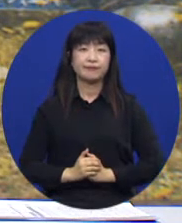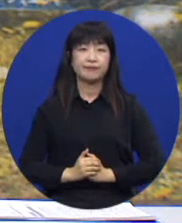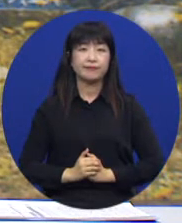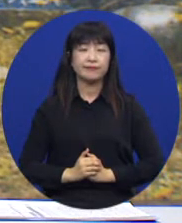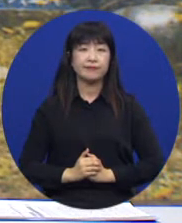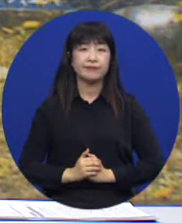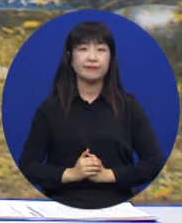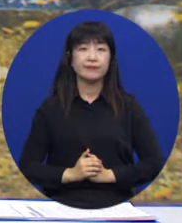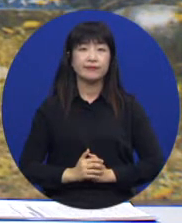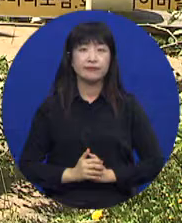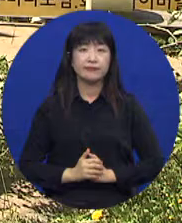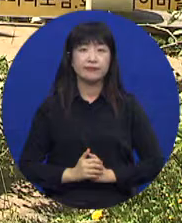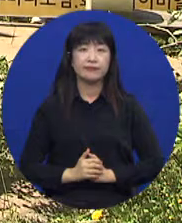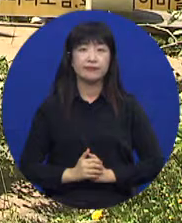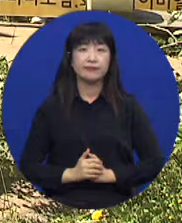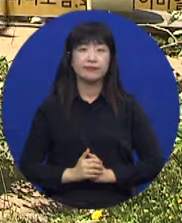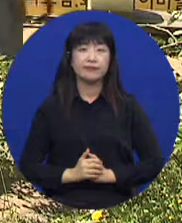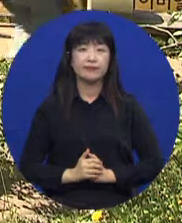보도합니다.